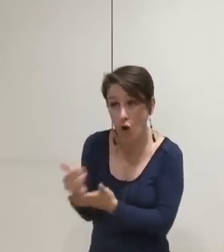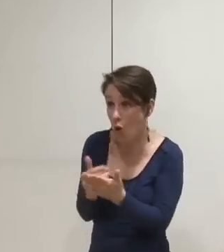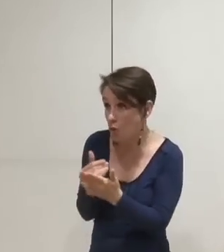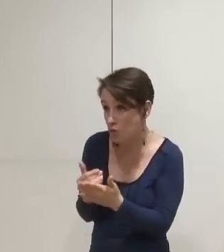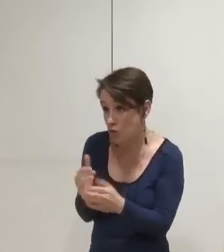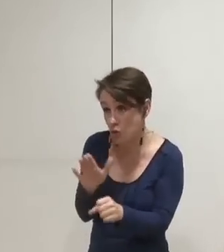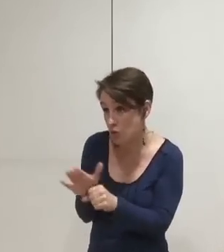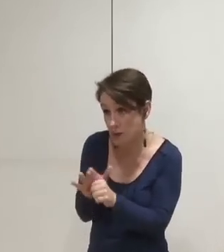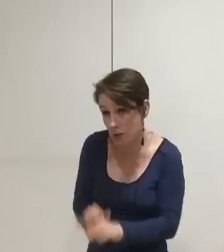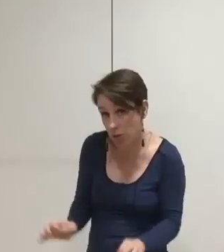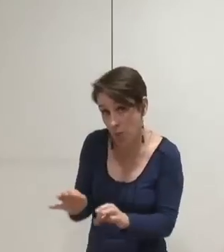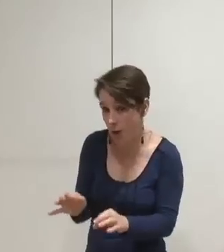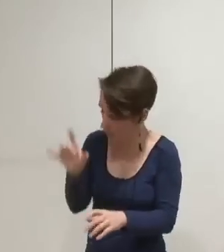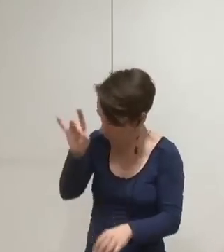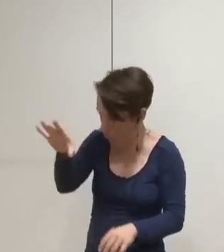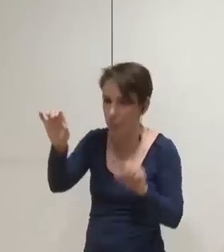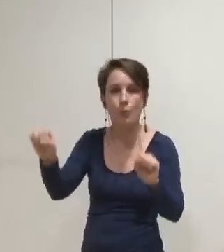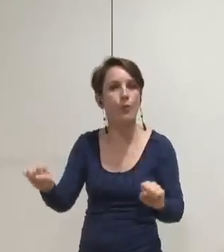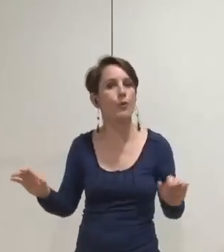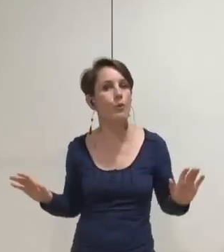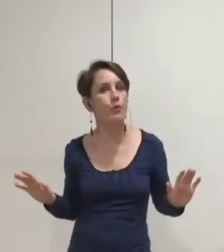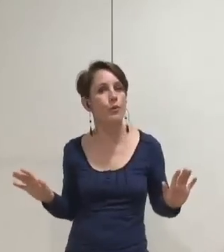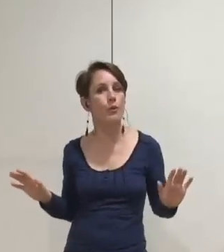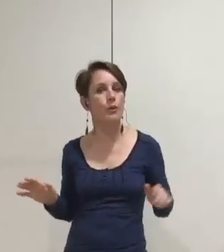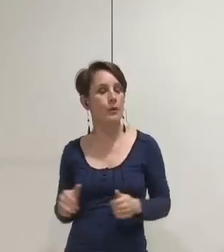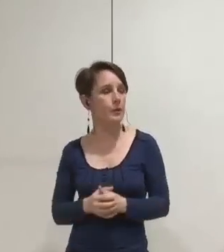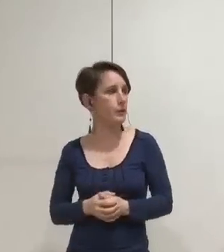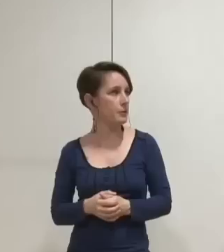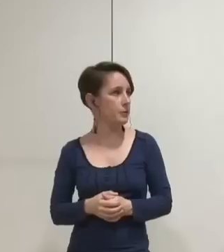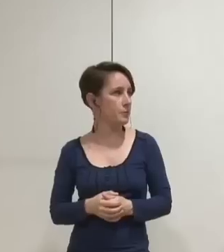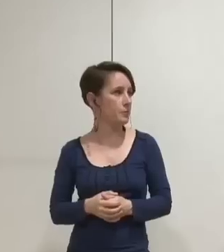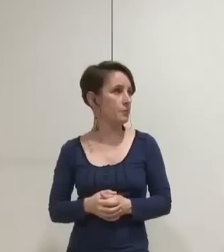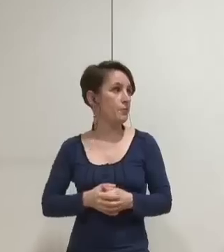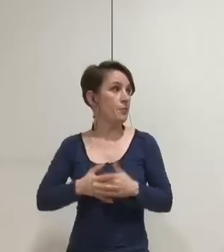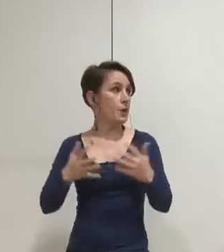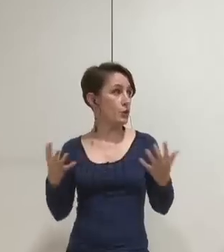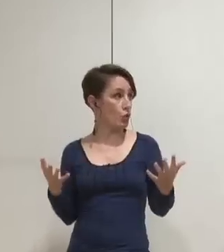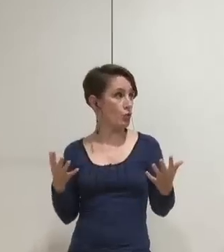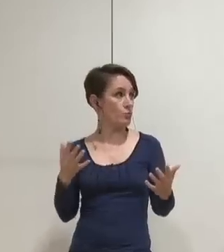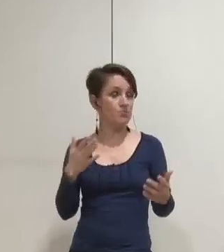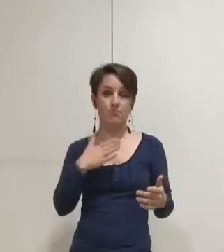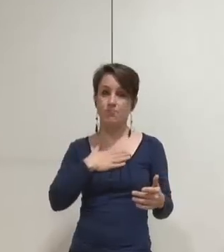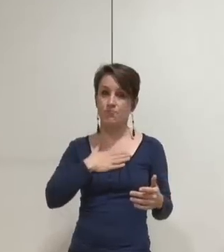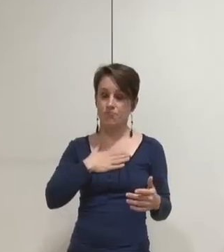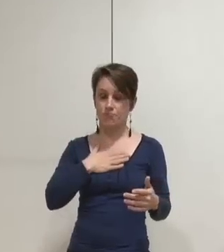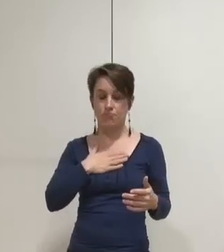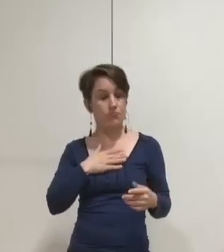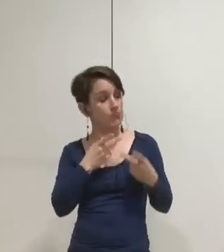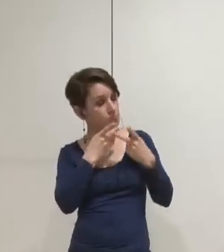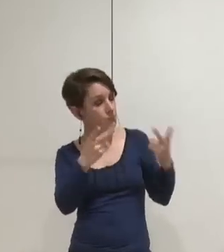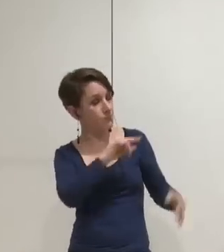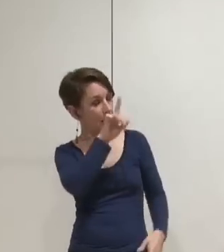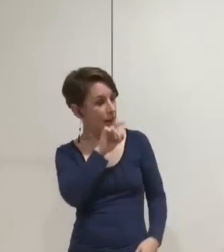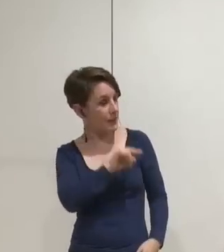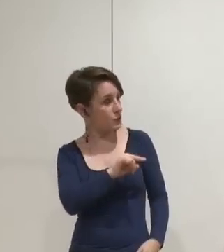suffisantes pour y vivre et donc ma question c'est sur quel critère décidez-vous